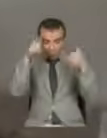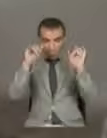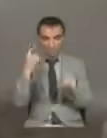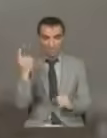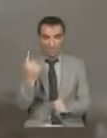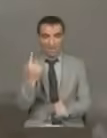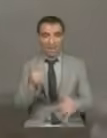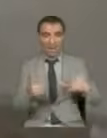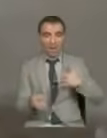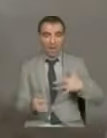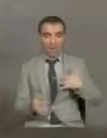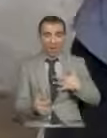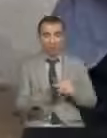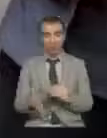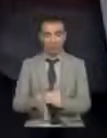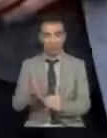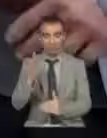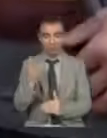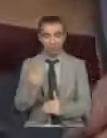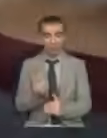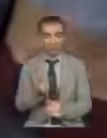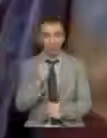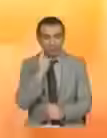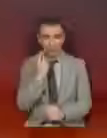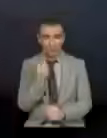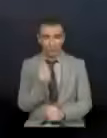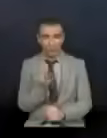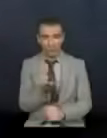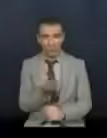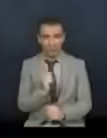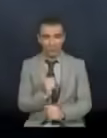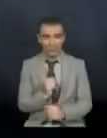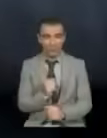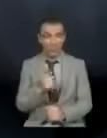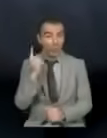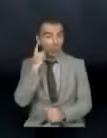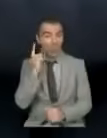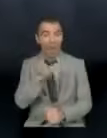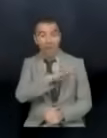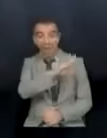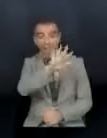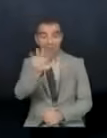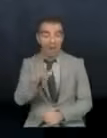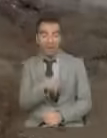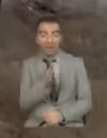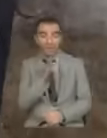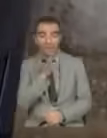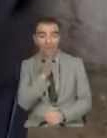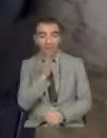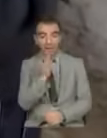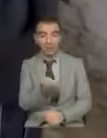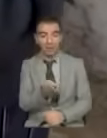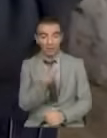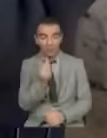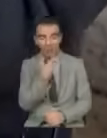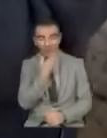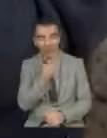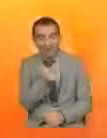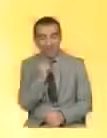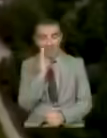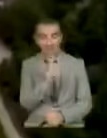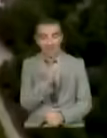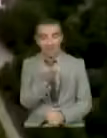Bir tek Anadolu'da yetişiyor. Çok tatlı, gerçekten çok tatlı ya. Ünü herkes tarafından biliniyor. Güzelliğe bak, güzelliğe bak,